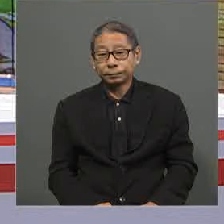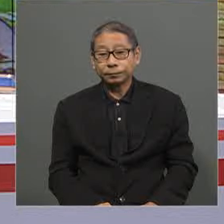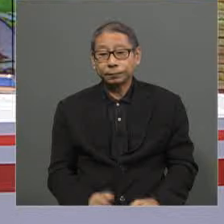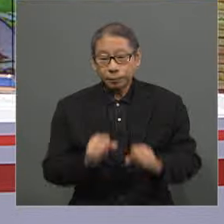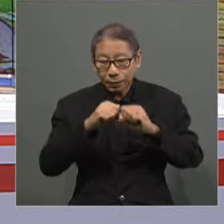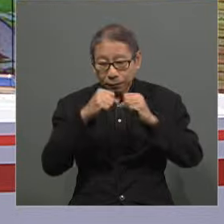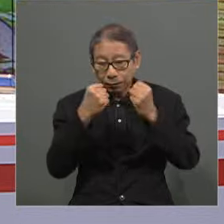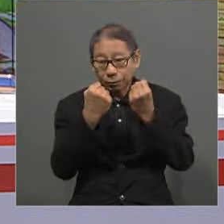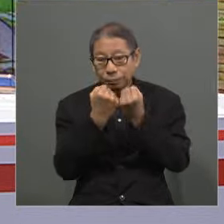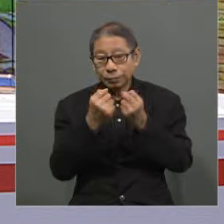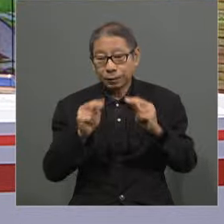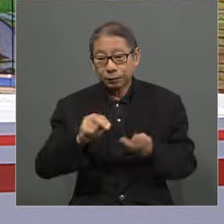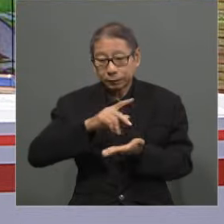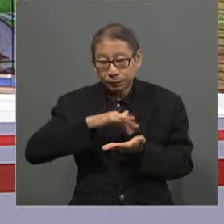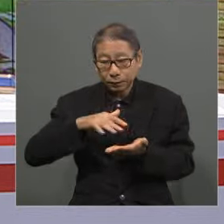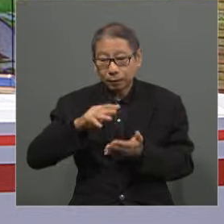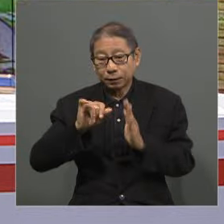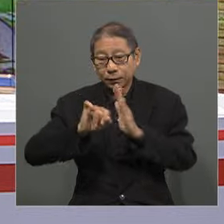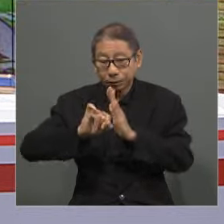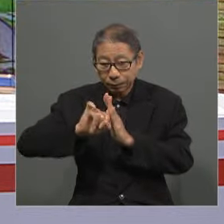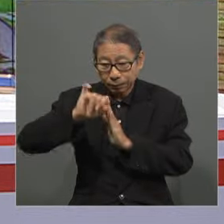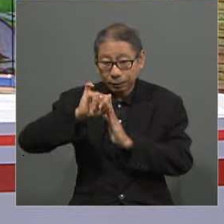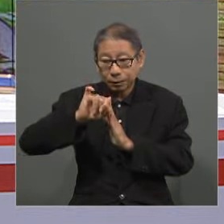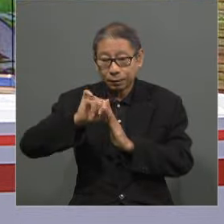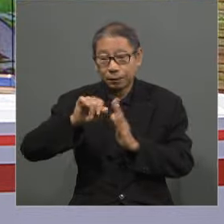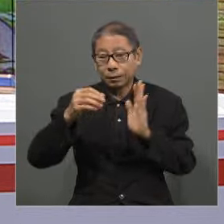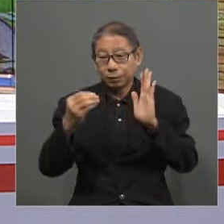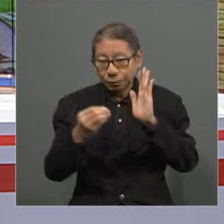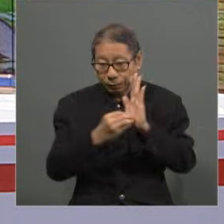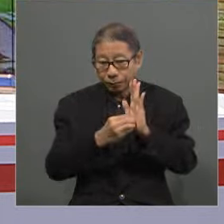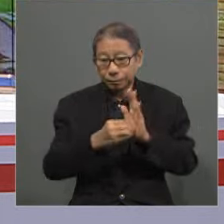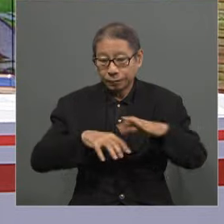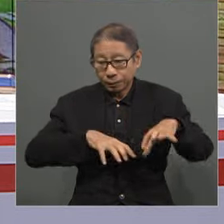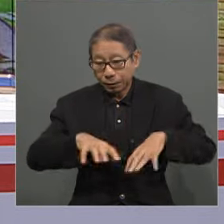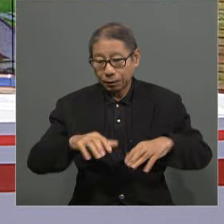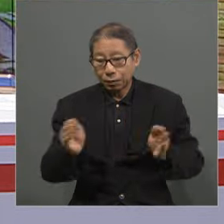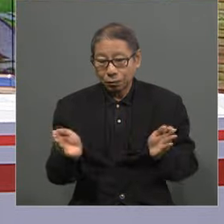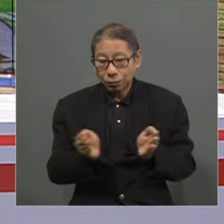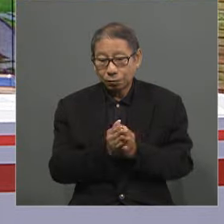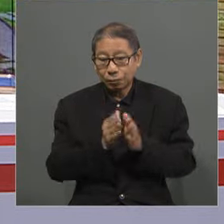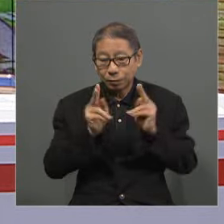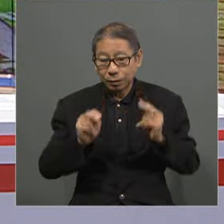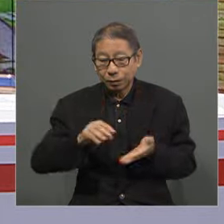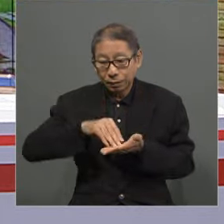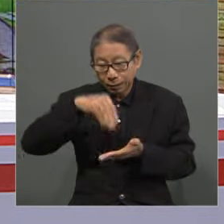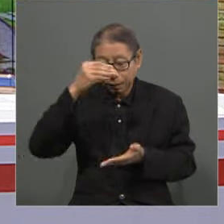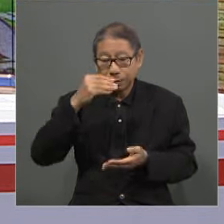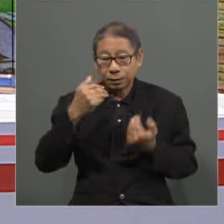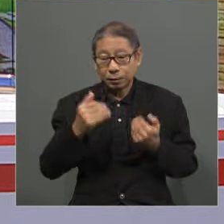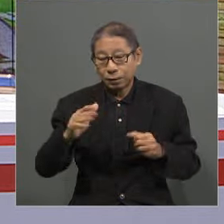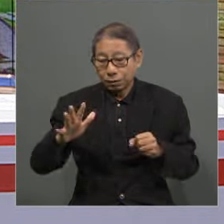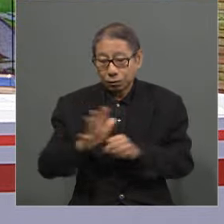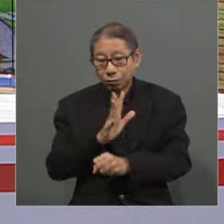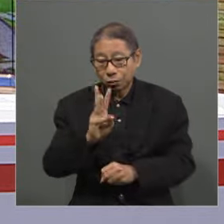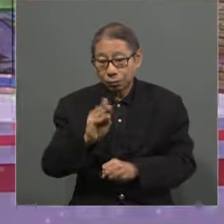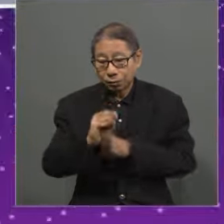สมาคมนักศึกษาเก่ามหาวิทยาลัยเชียงใหม่ในสาขากรุงเทพฯนะครับจัดงานรวมศิทธิ์เก่าเนื่องในโอกาสเฉลิมฉลองครบรอบ 60ปี